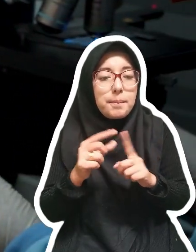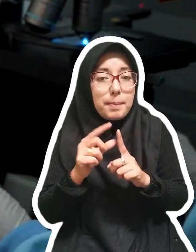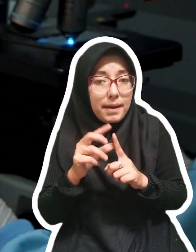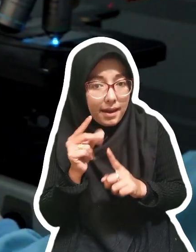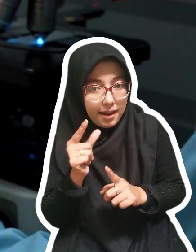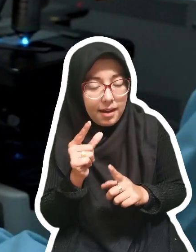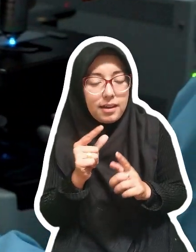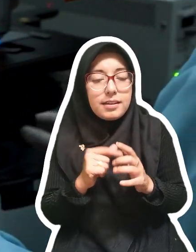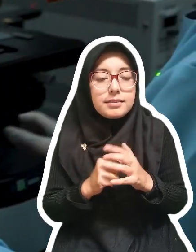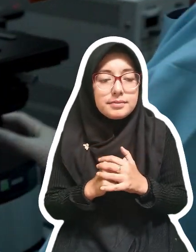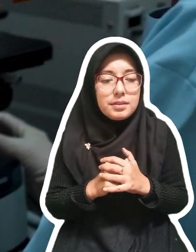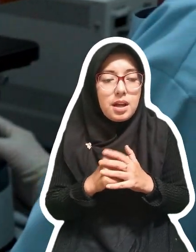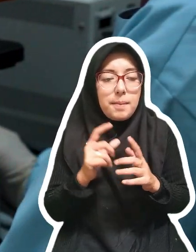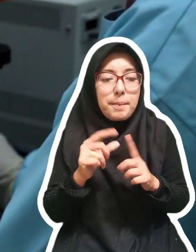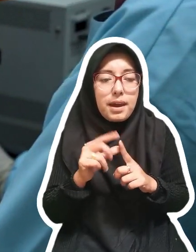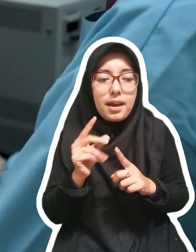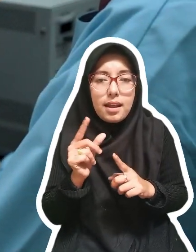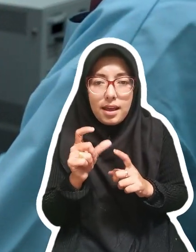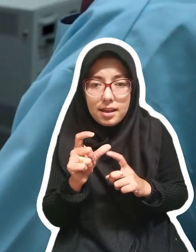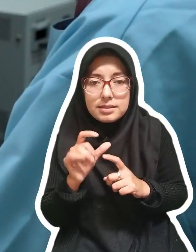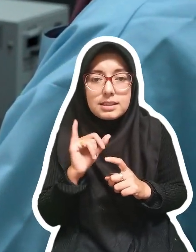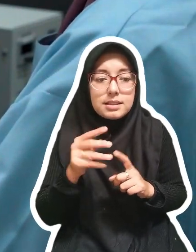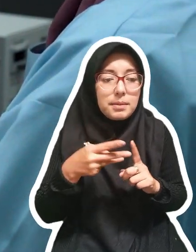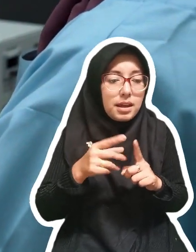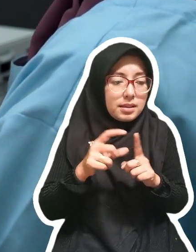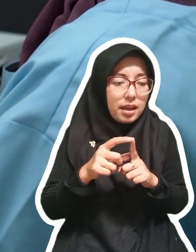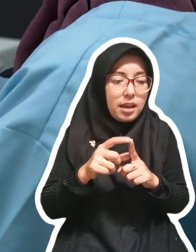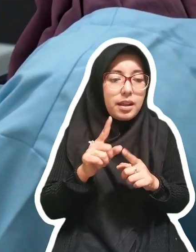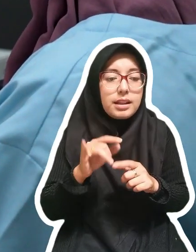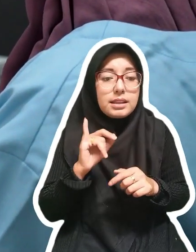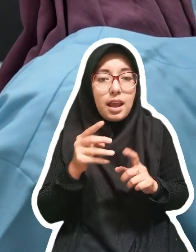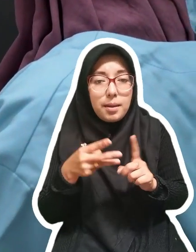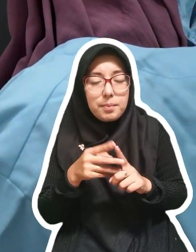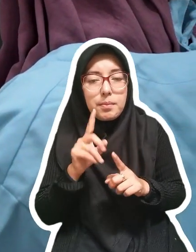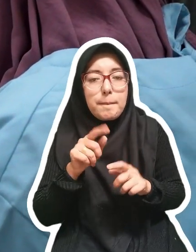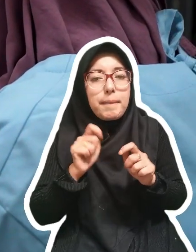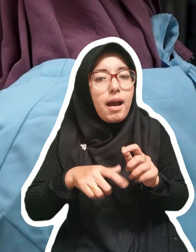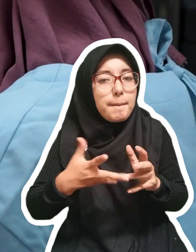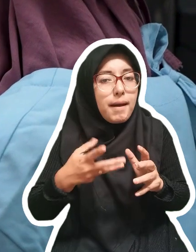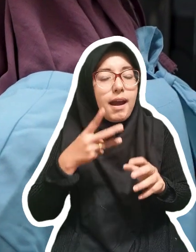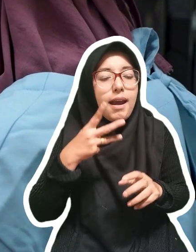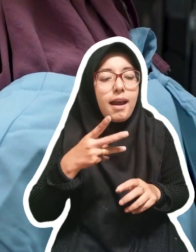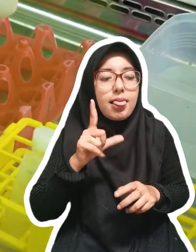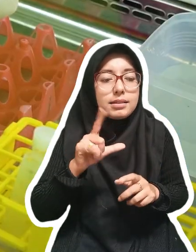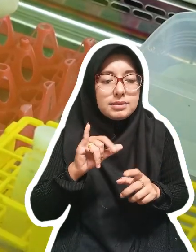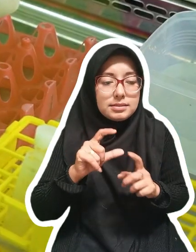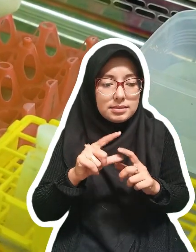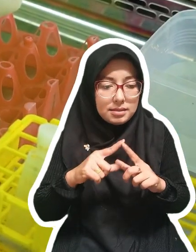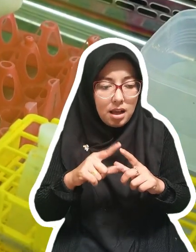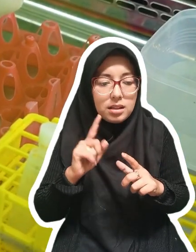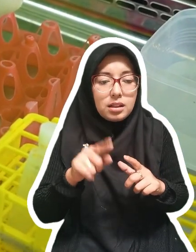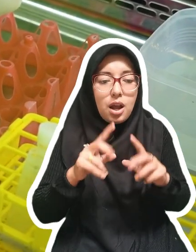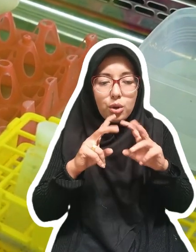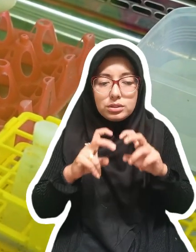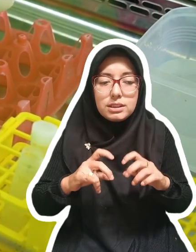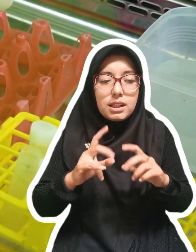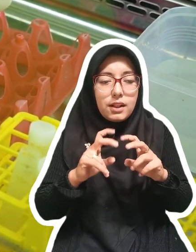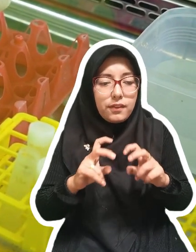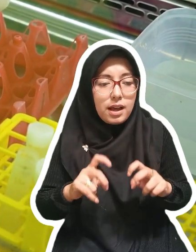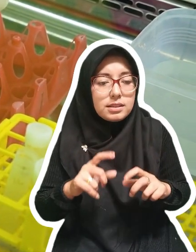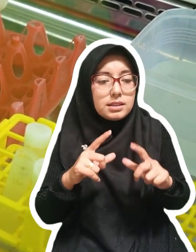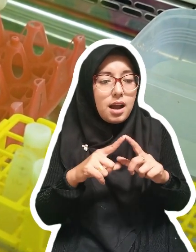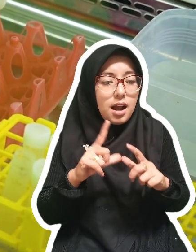PPR, PRRS, IBD, dan IB menggunakan ELISA, serta uji identifikasi virus